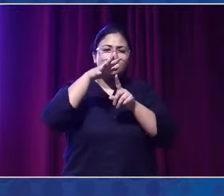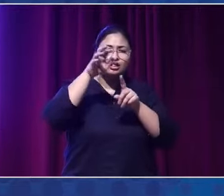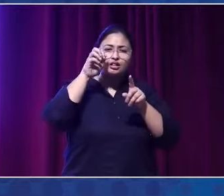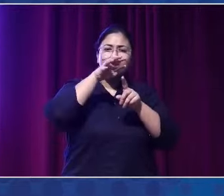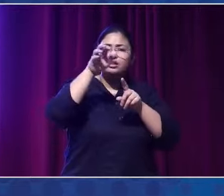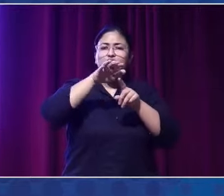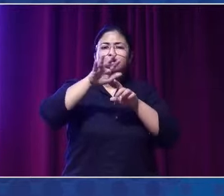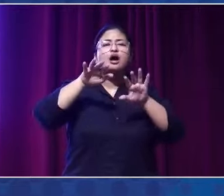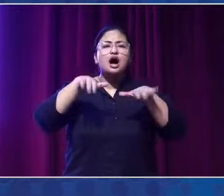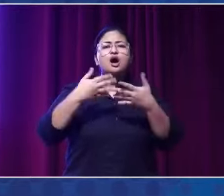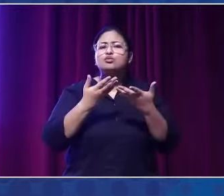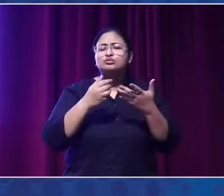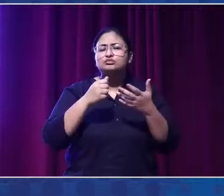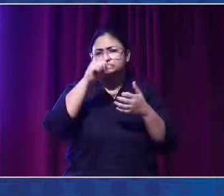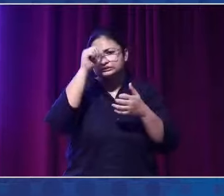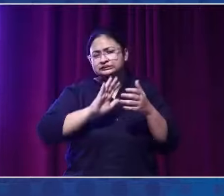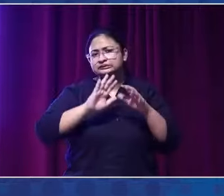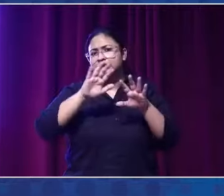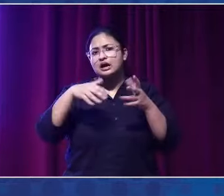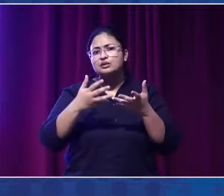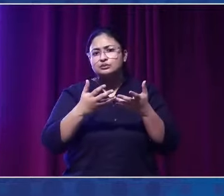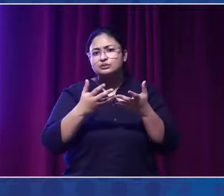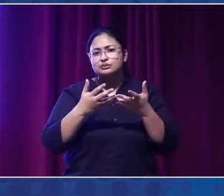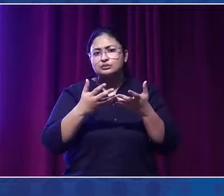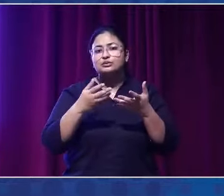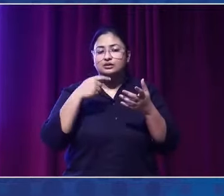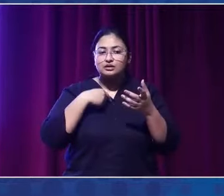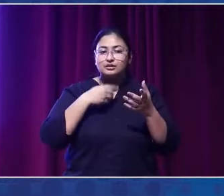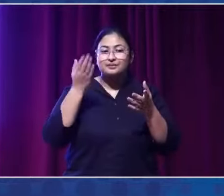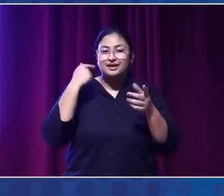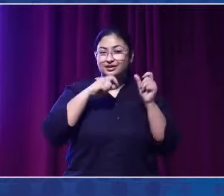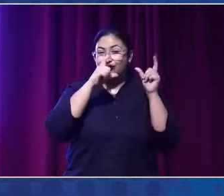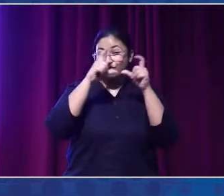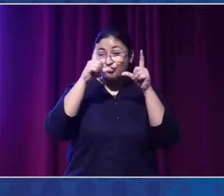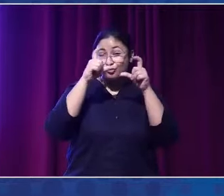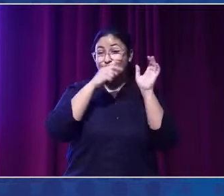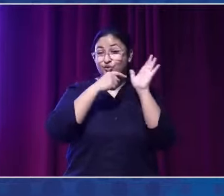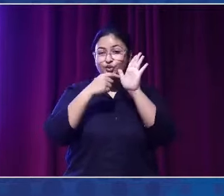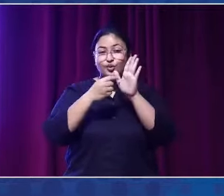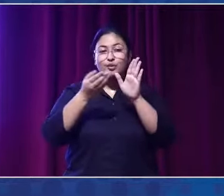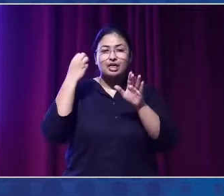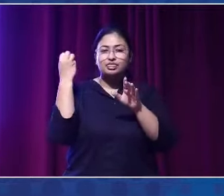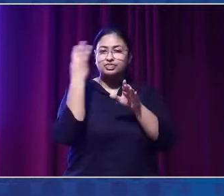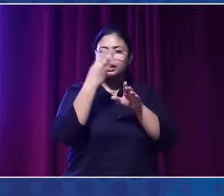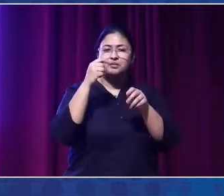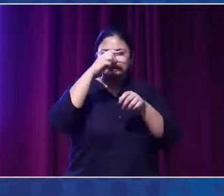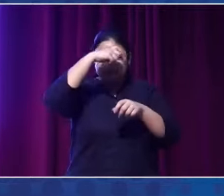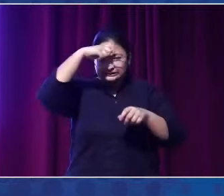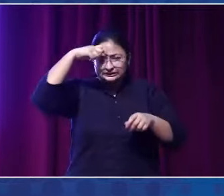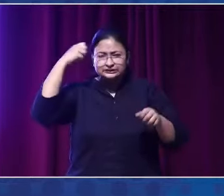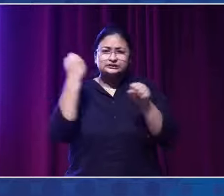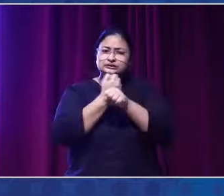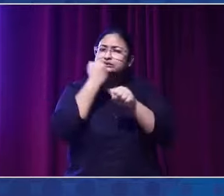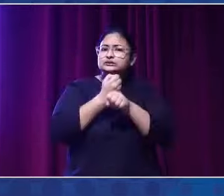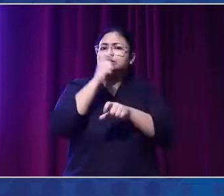कैसे हो सकता है देश में? वो जो मैंने जिनकी फोटोज दिखाई थी आपको, जो काम कर रहे हैं पिछले 3-3 महीने से गर्मी में, कोई